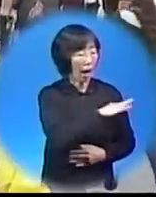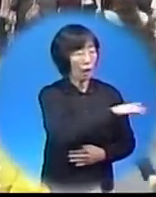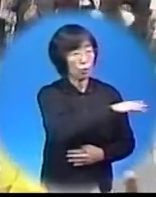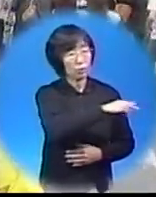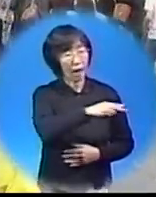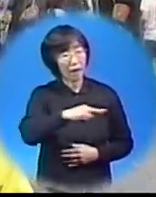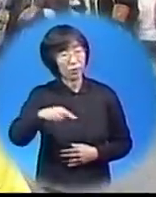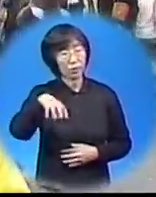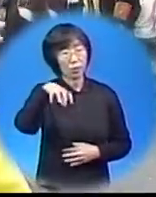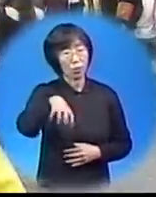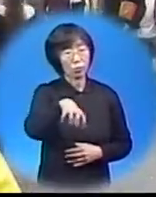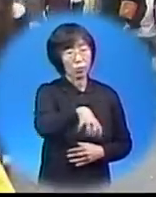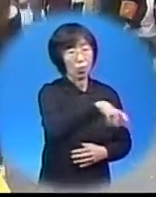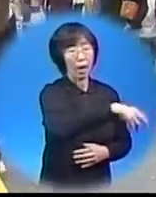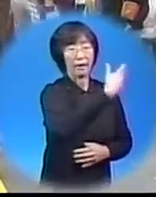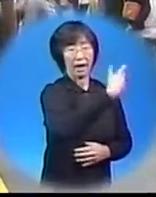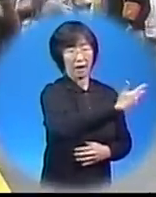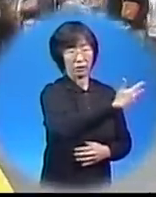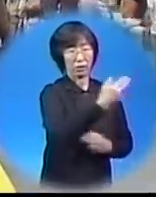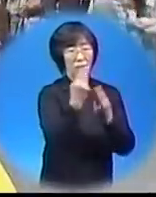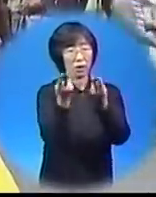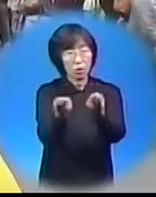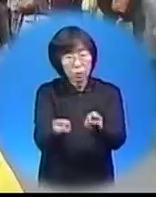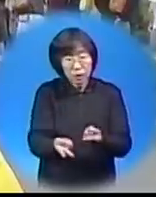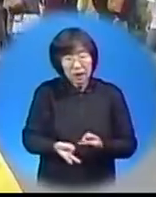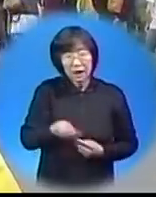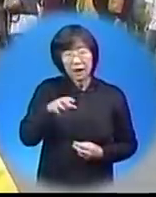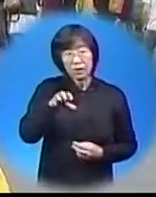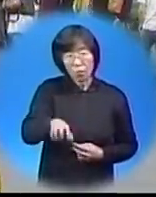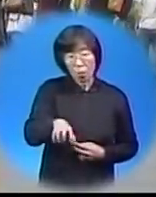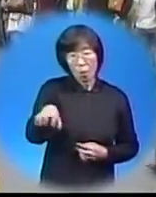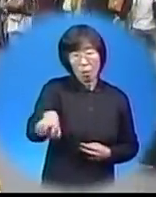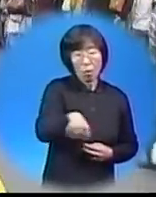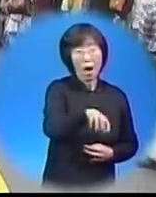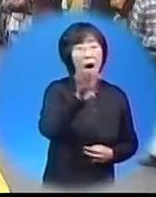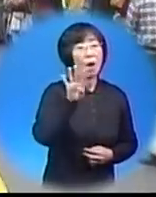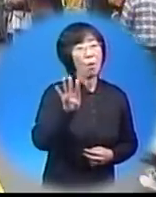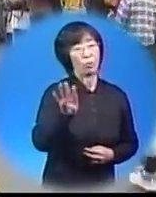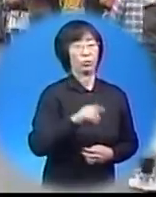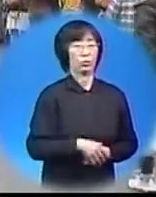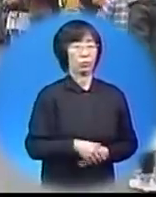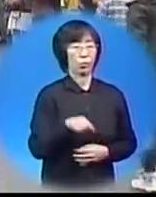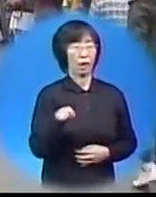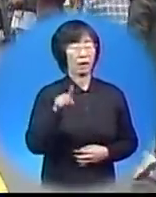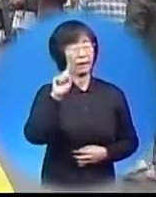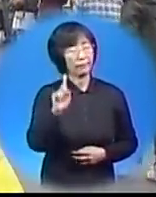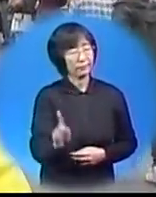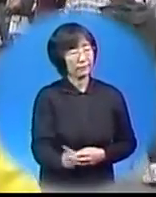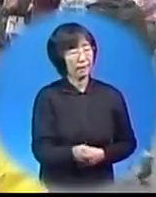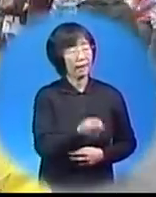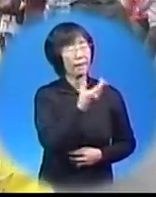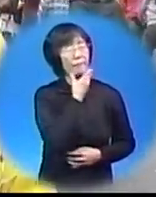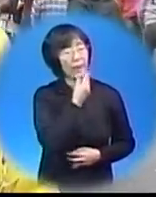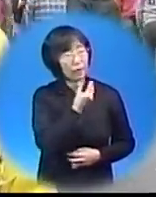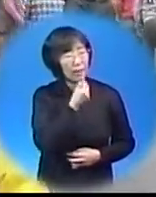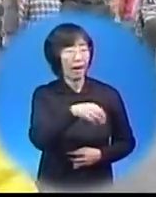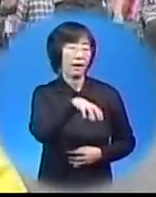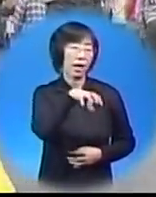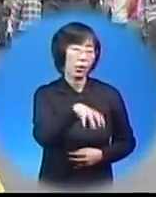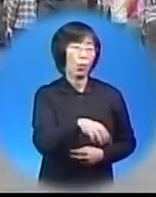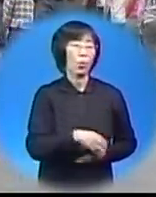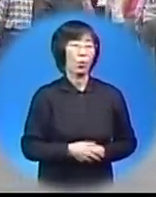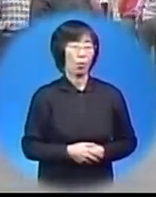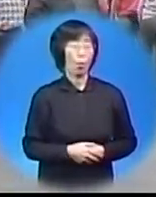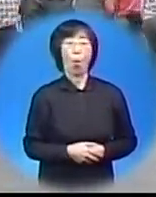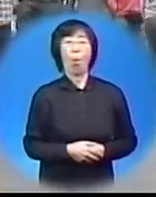冬はスキー場が4つございます。そういう中でもういろいろ自然に恵まれた町でございます。 はい、もういつ来